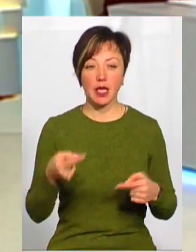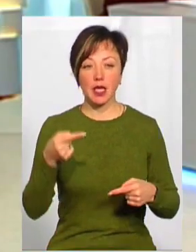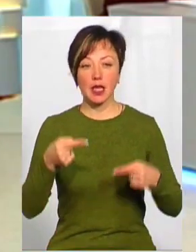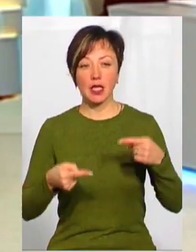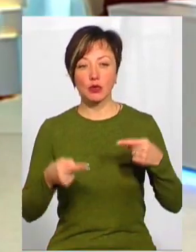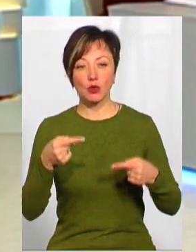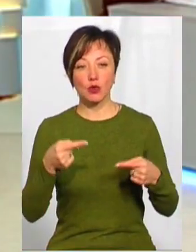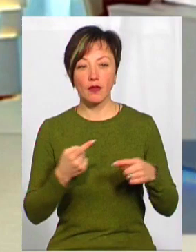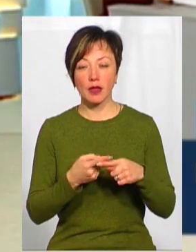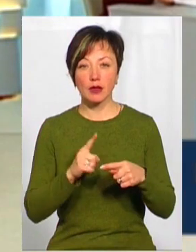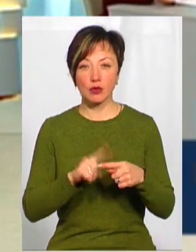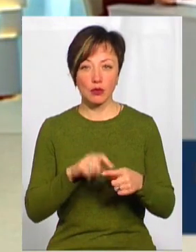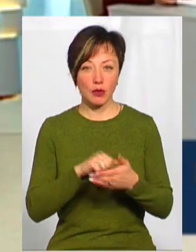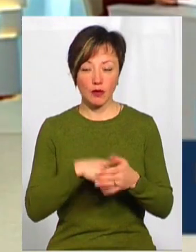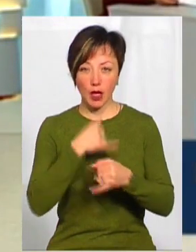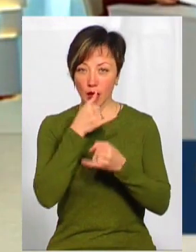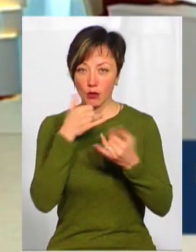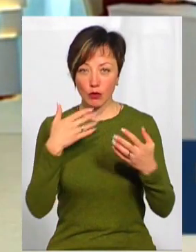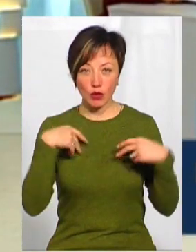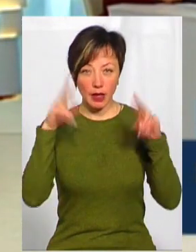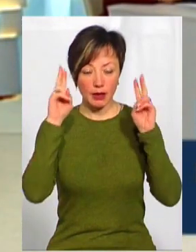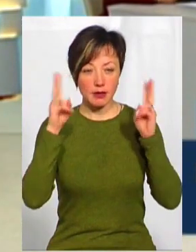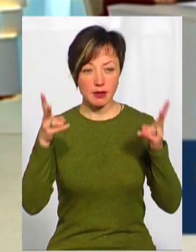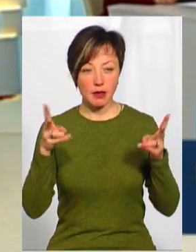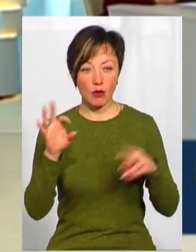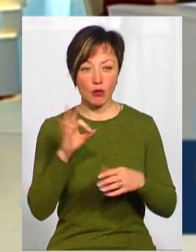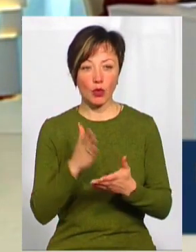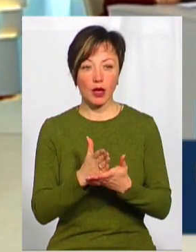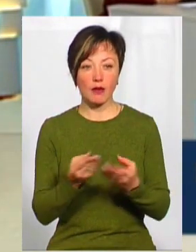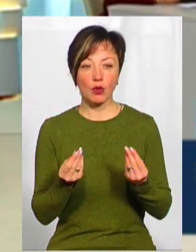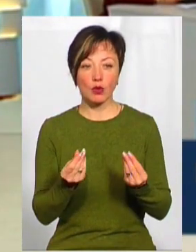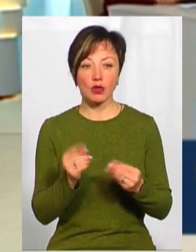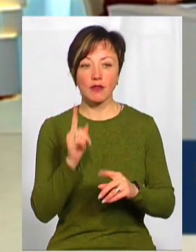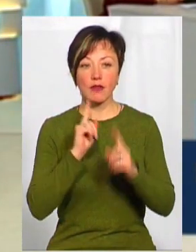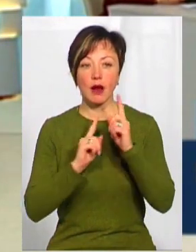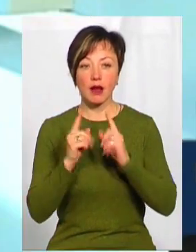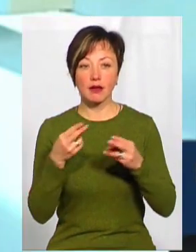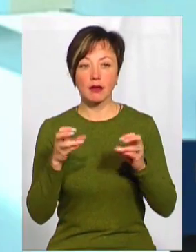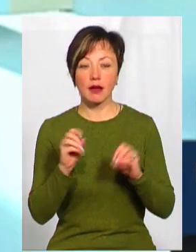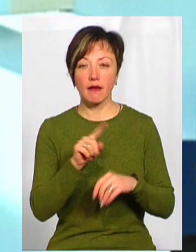Дискутувати з цього приводу я не можу, бо я не знаю про наявність коштів у тих радах, де вони